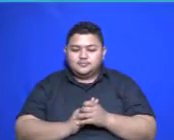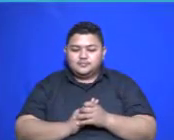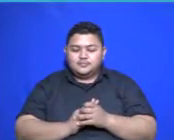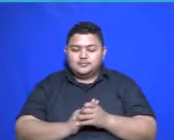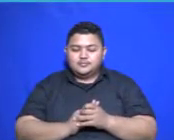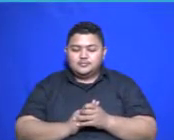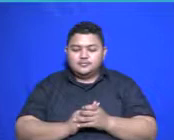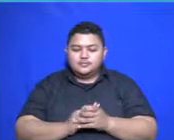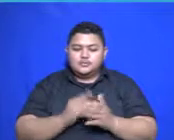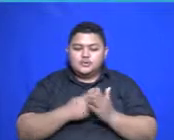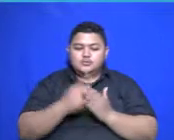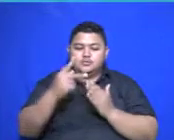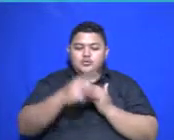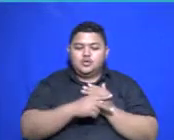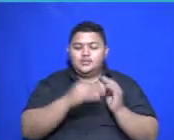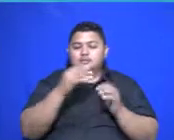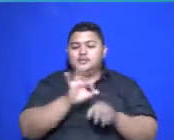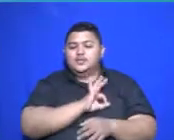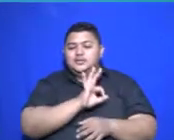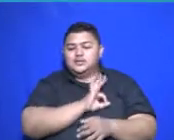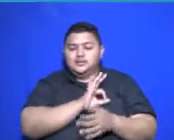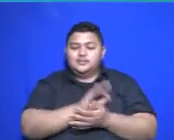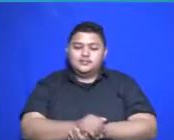program Bapak Presiden